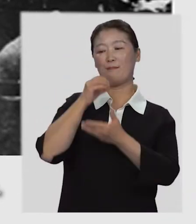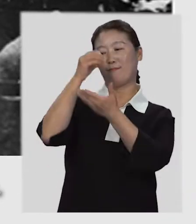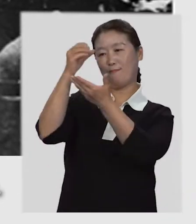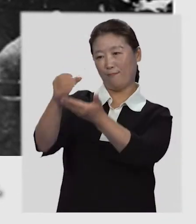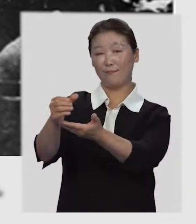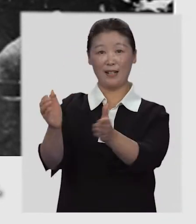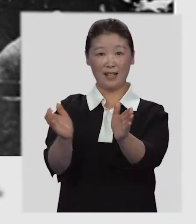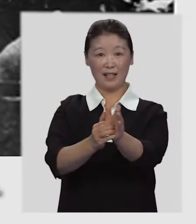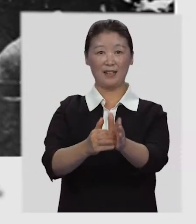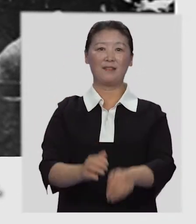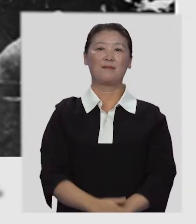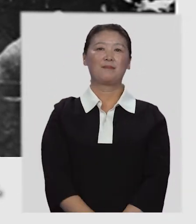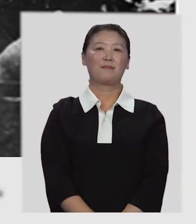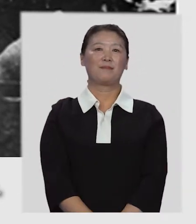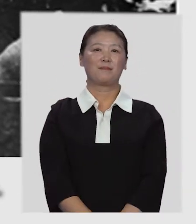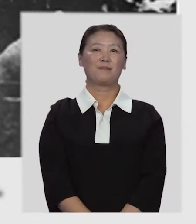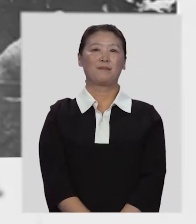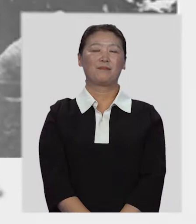헌수하였습니다.